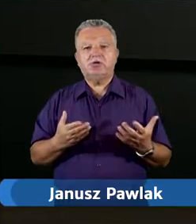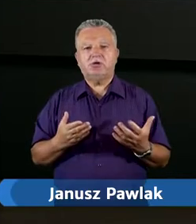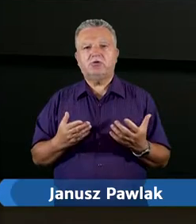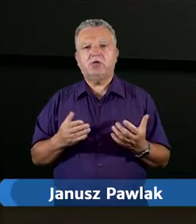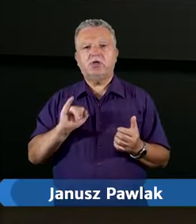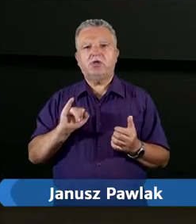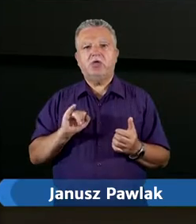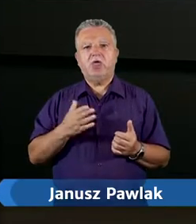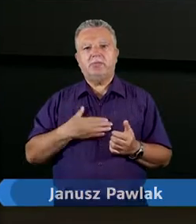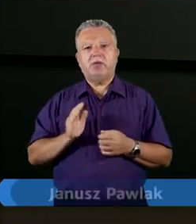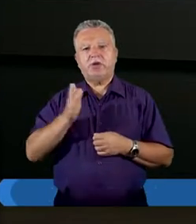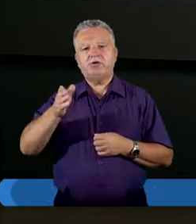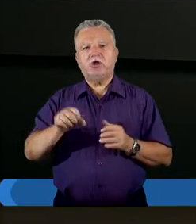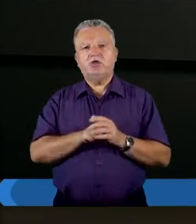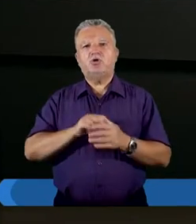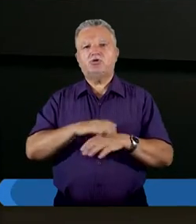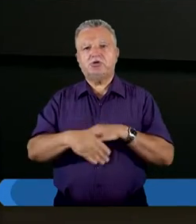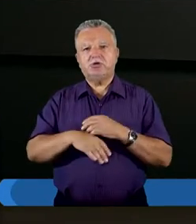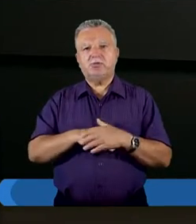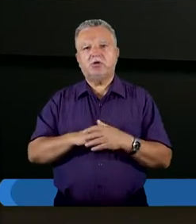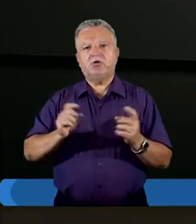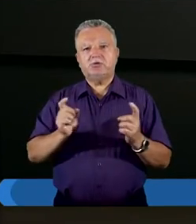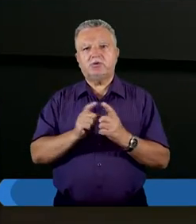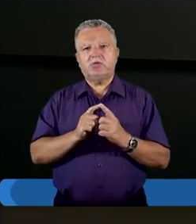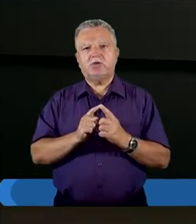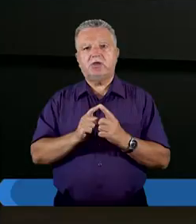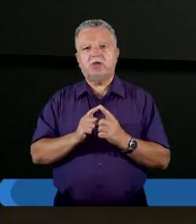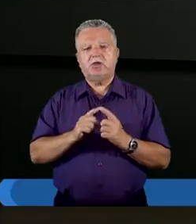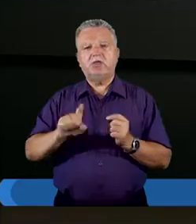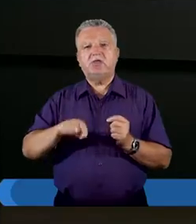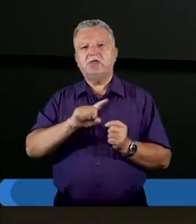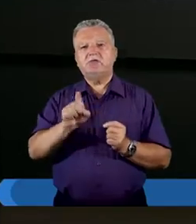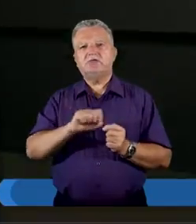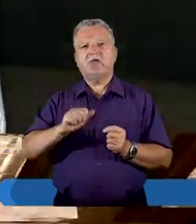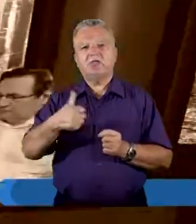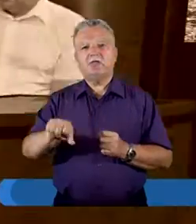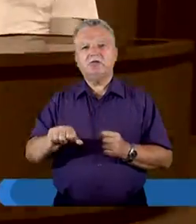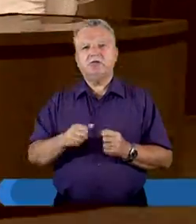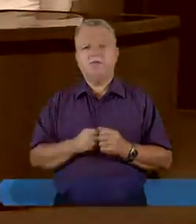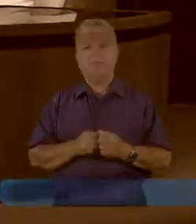i mam nadzieję do szczęśliwego spotkania już za tydzień.